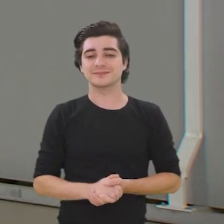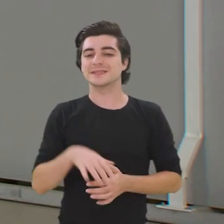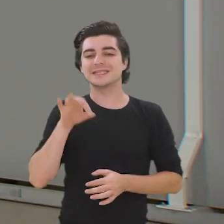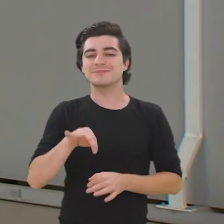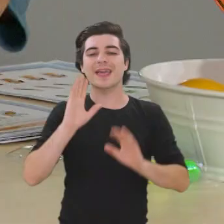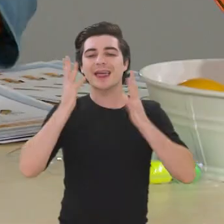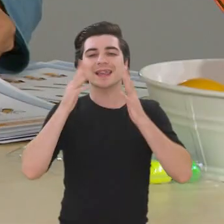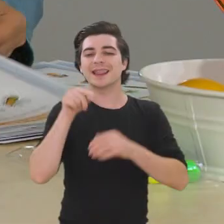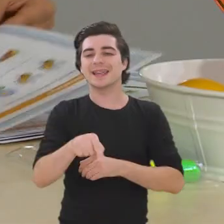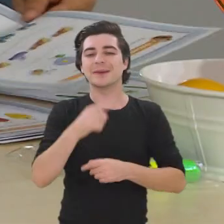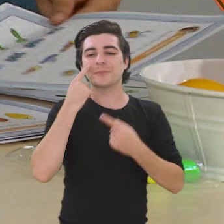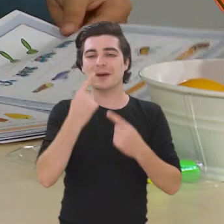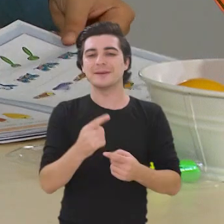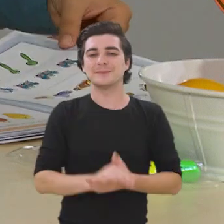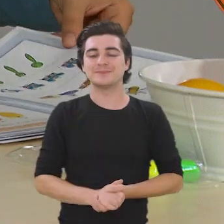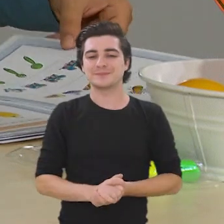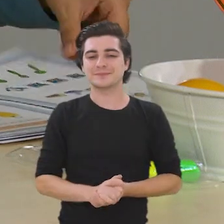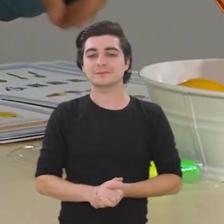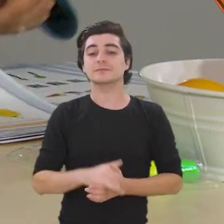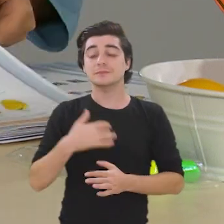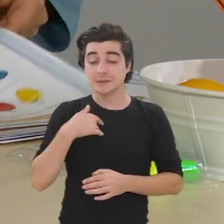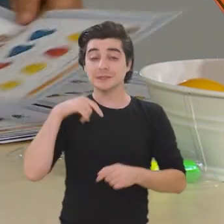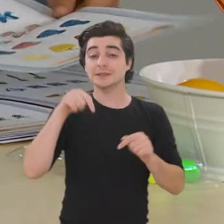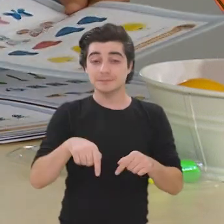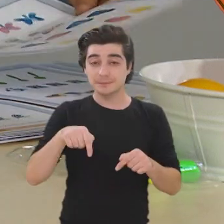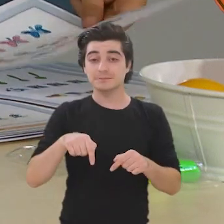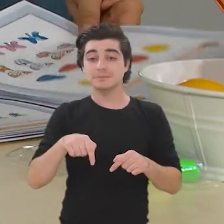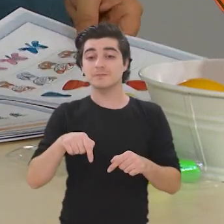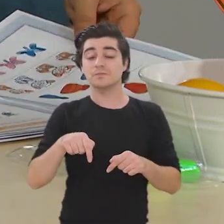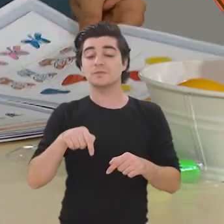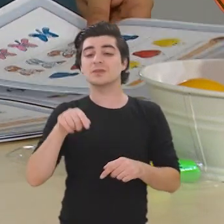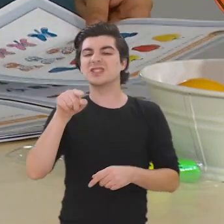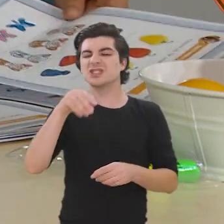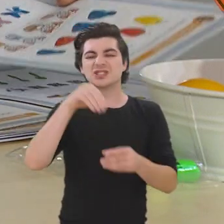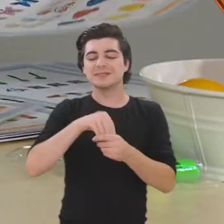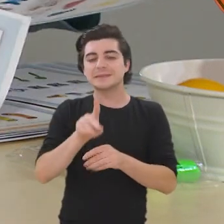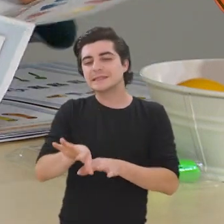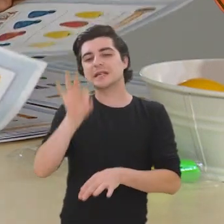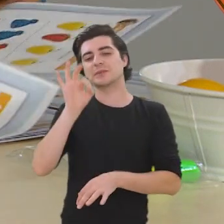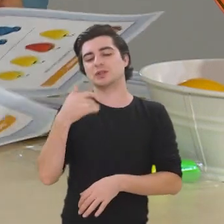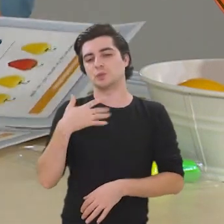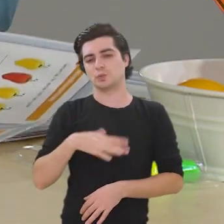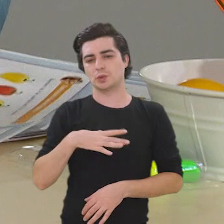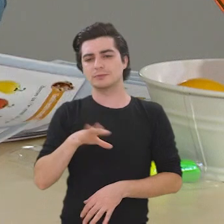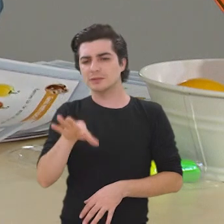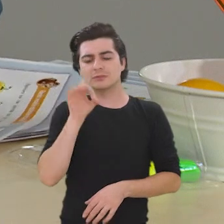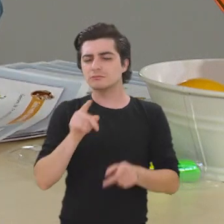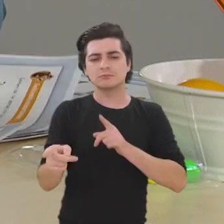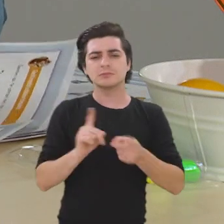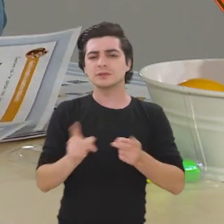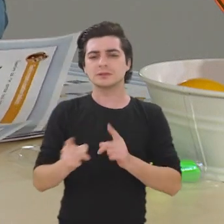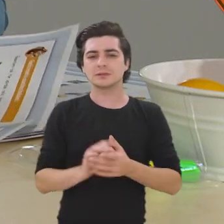Sıradaki etkinliğimiz geliyor. Ben şimdi senden bunların içerisinden seçmeni isteyeceğim. Hangisini